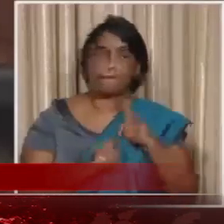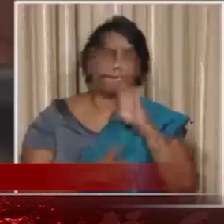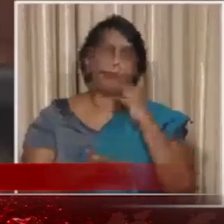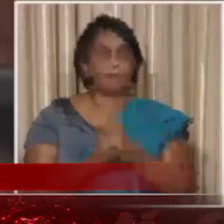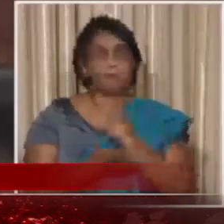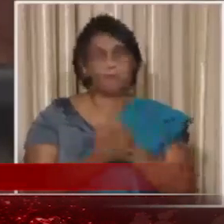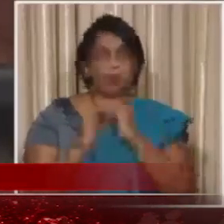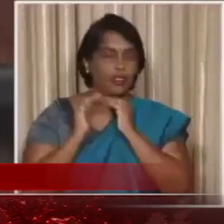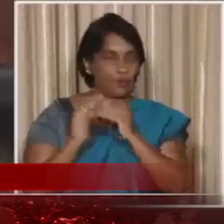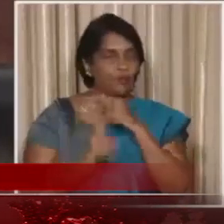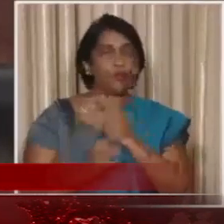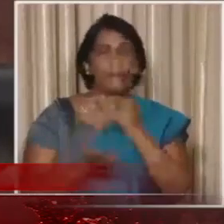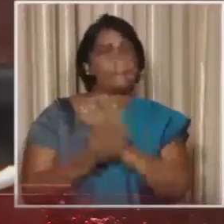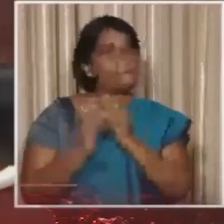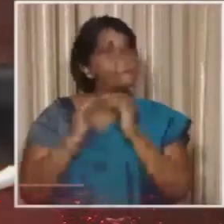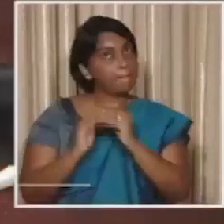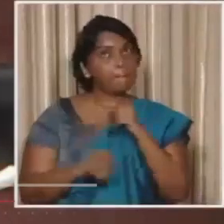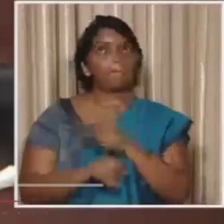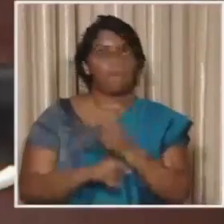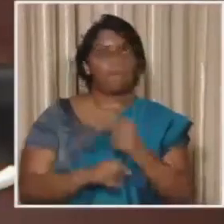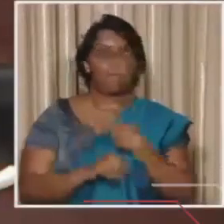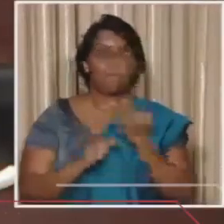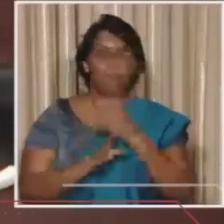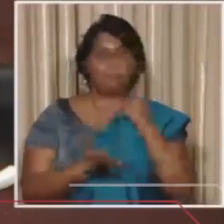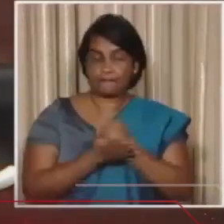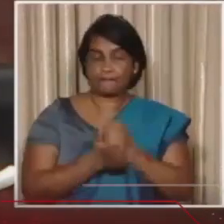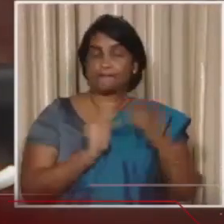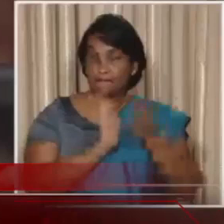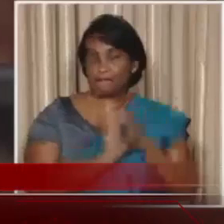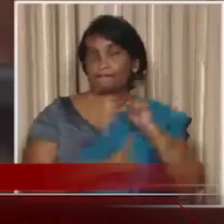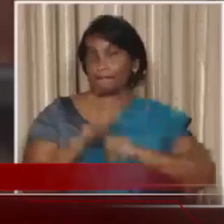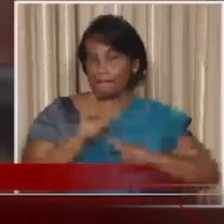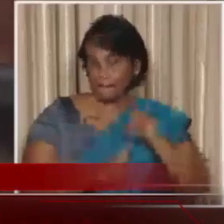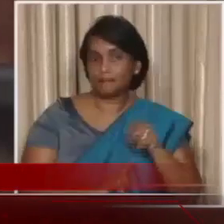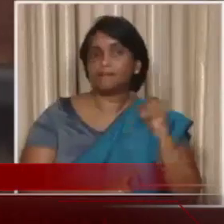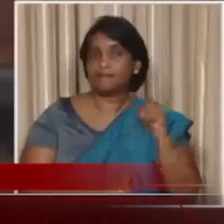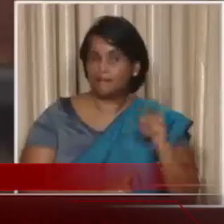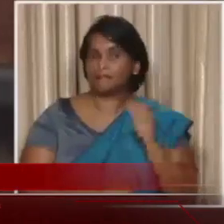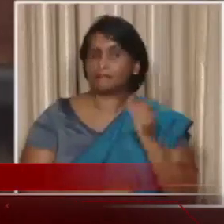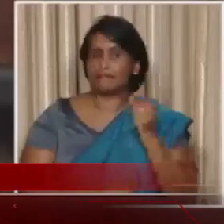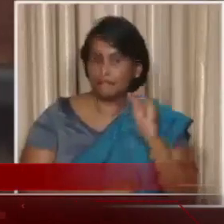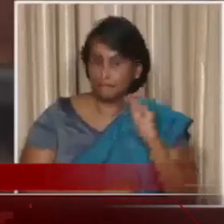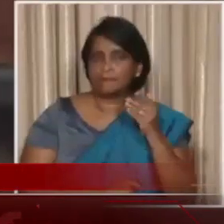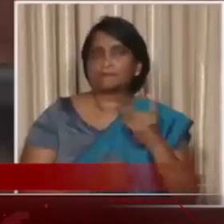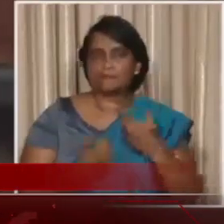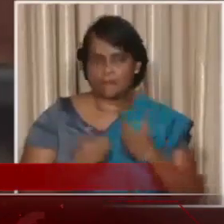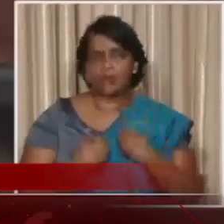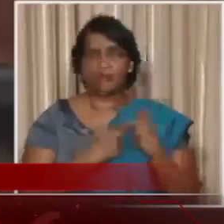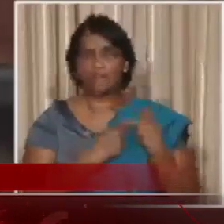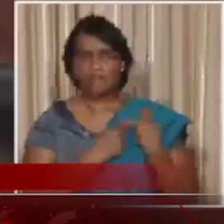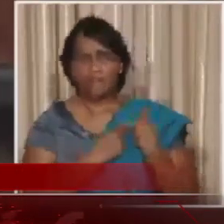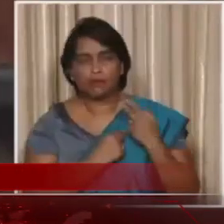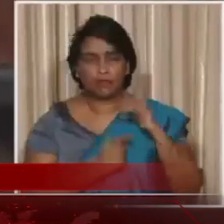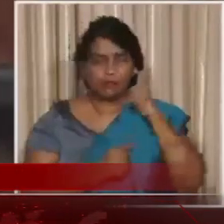ගැන. බැංකු පද්ධතිය අපි මේ වෙලාවේ බැංකු කරුවන්ගෙන් සාකච්ඡා කරමින් හිටියා. ඔවුන් යමක් Tamanට බරක් වැටෙවි කියලා